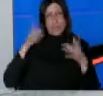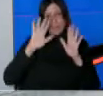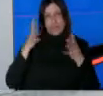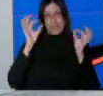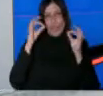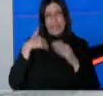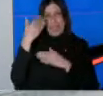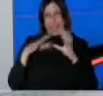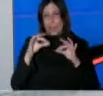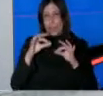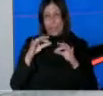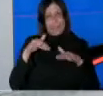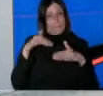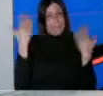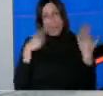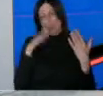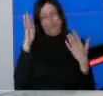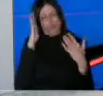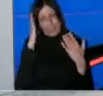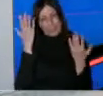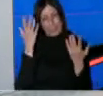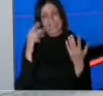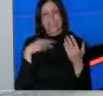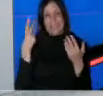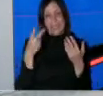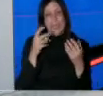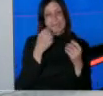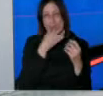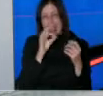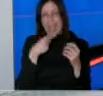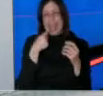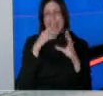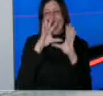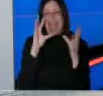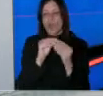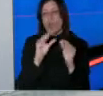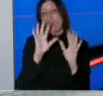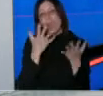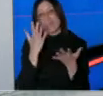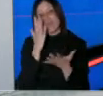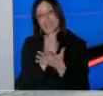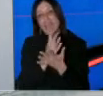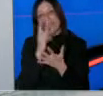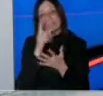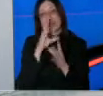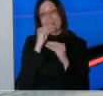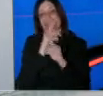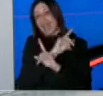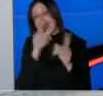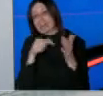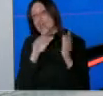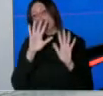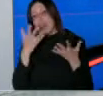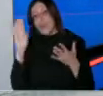מיוחד אחרי הבחירות, כן, בבוקר, לא נשען, אז יהיה מותר לנו להגיד הכל. יכול להיות שכבר נצטרך לדבר אחרת, כי יכול